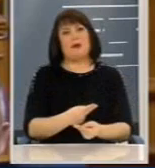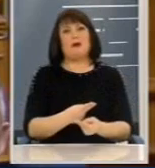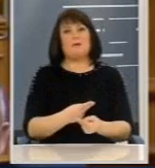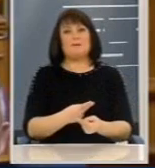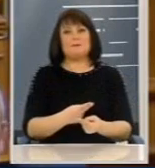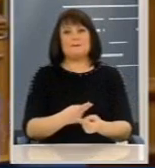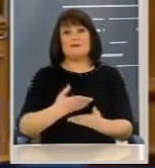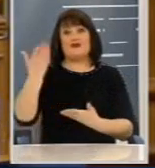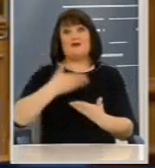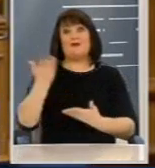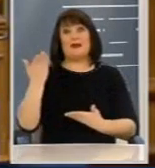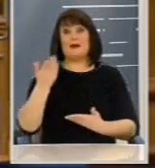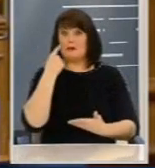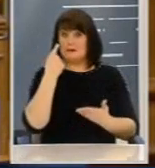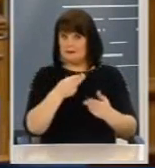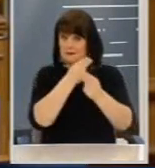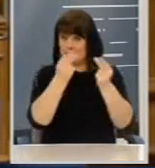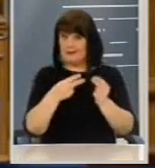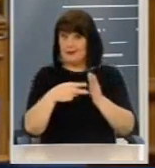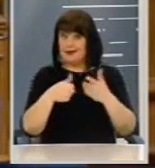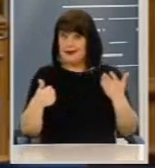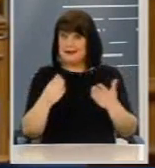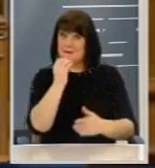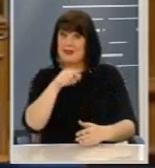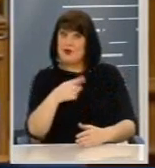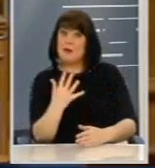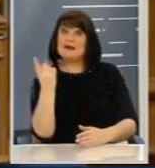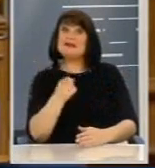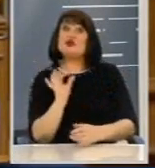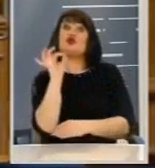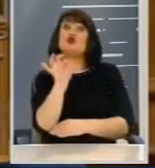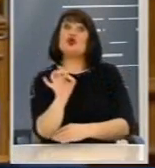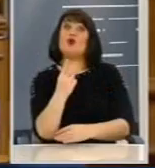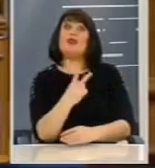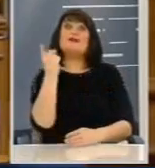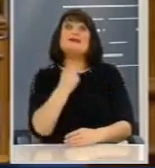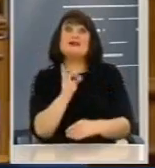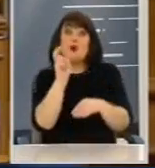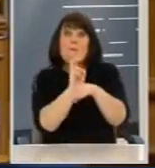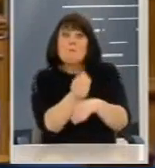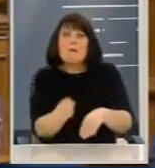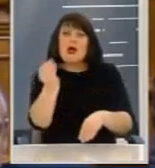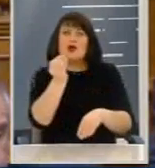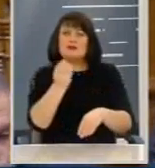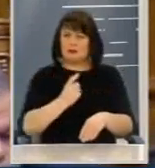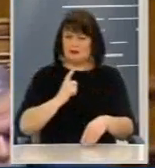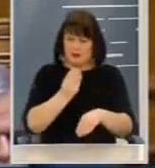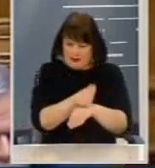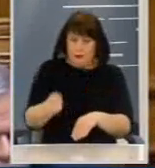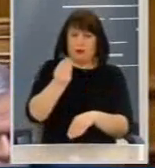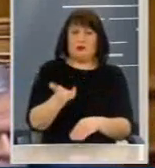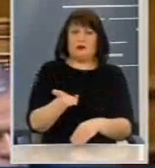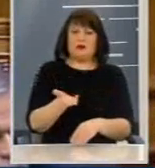τα αποτελέσματα του 16 και έχουμε αντί για 0,5 που ήταν ο στόχος πάνω από 2% βλεώνασμα, έρχεστε να μας πείτε